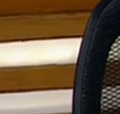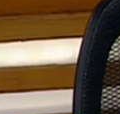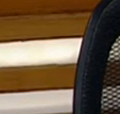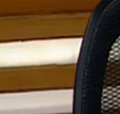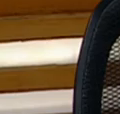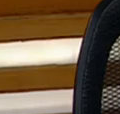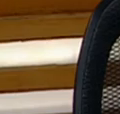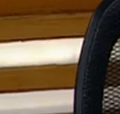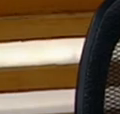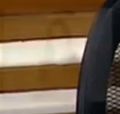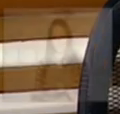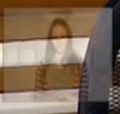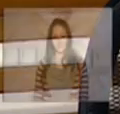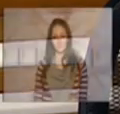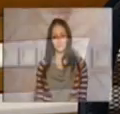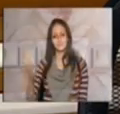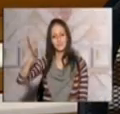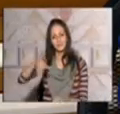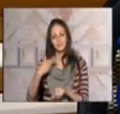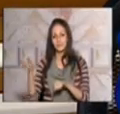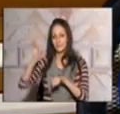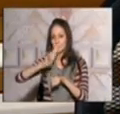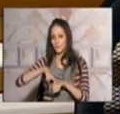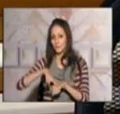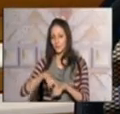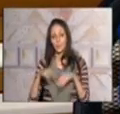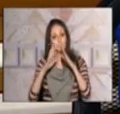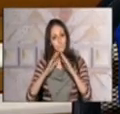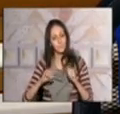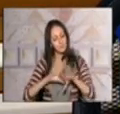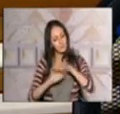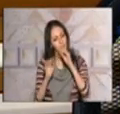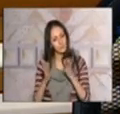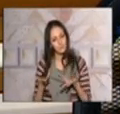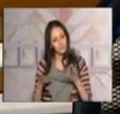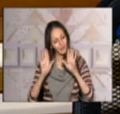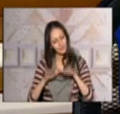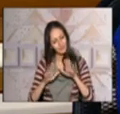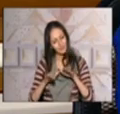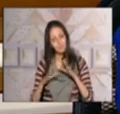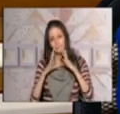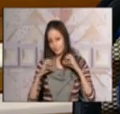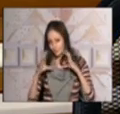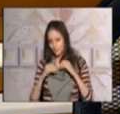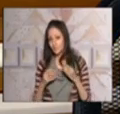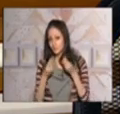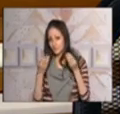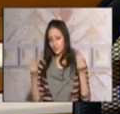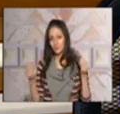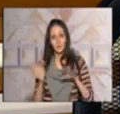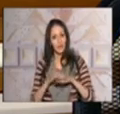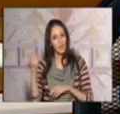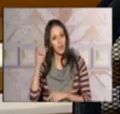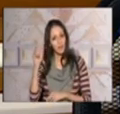رجعنا لكم مرة تانية ومصر بيحصل فيها ايه النهاردة، وعشان نعرف اكتر تفاصيل عن الخبر مع الهاتف